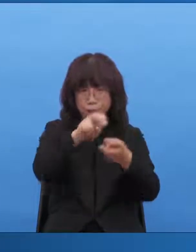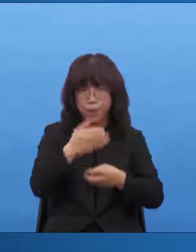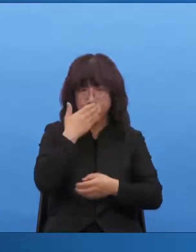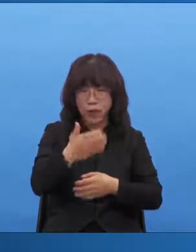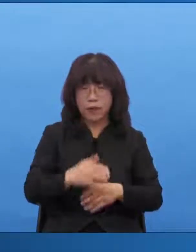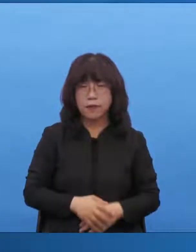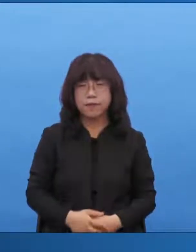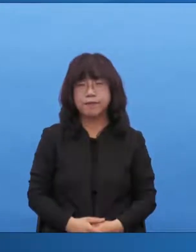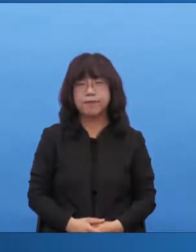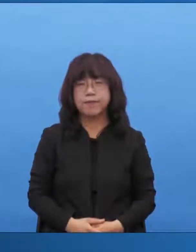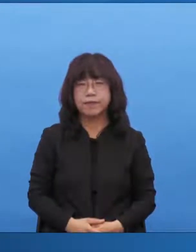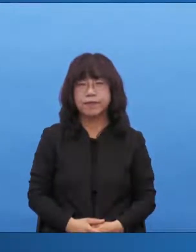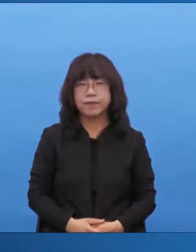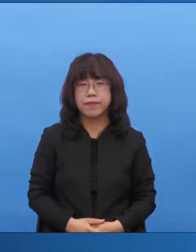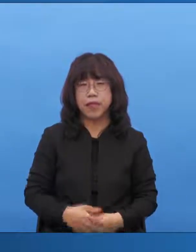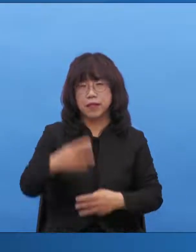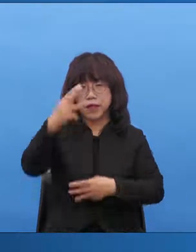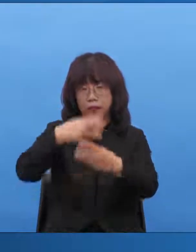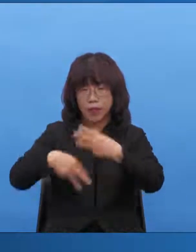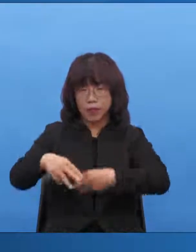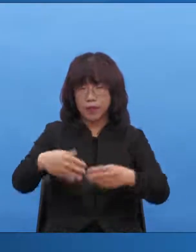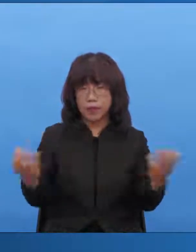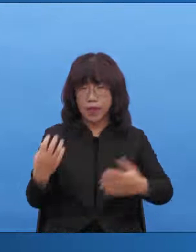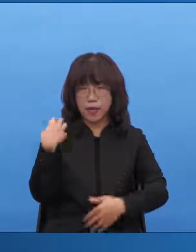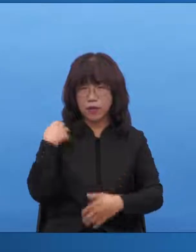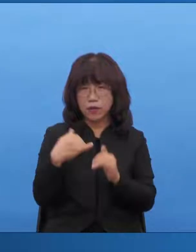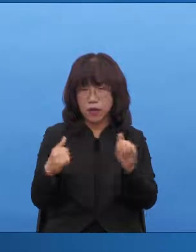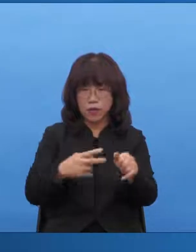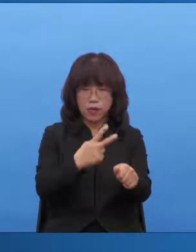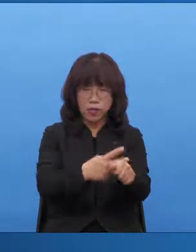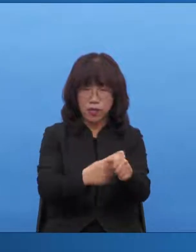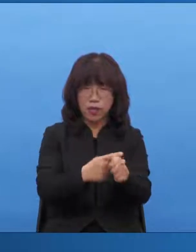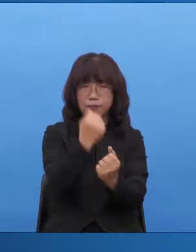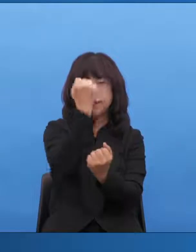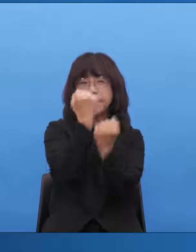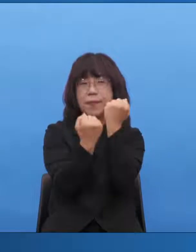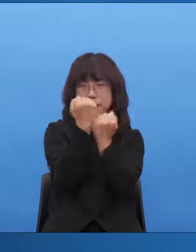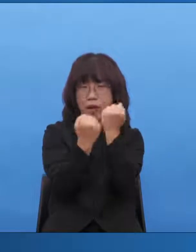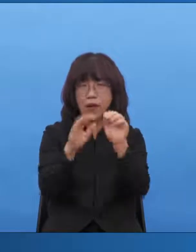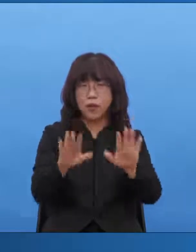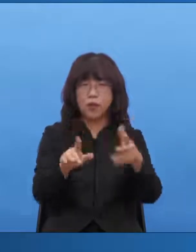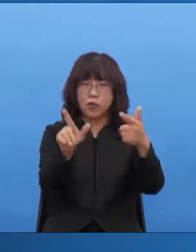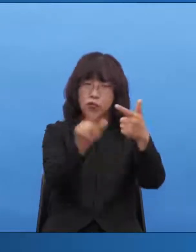렘넌트 사역자 및 교사 세미나가 6월 7일과 8일 계층별로 각각 열립니다.